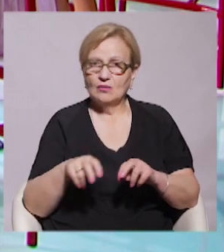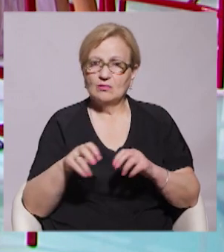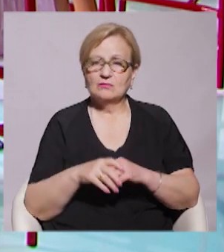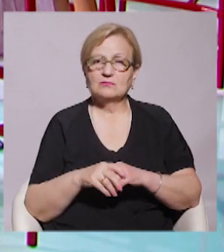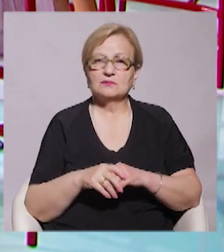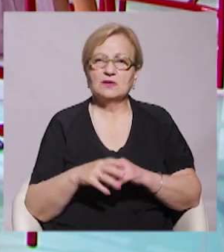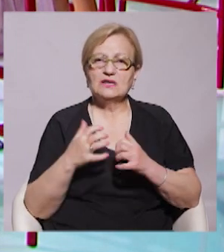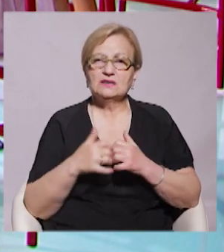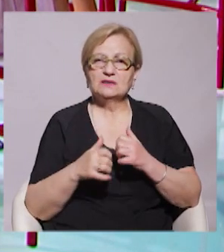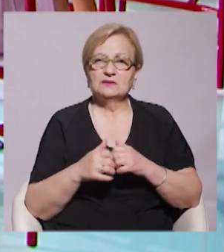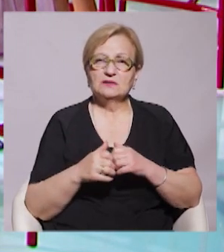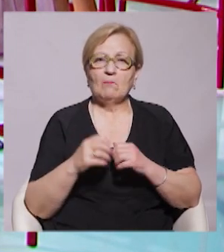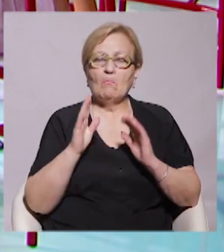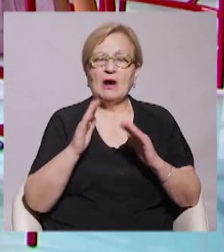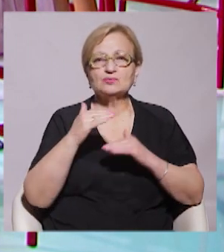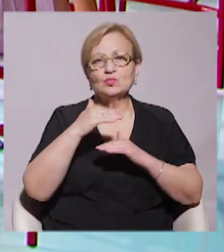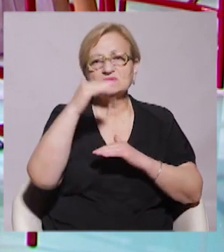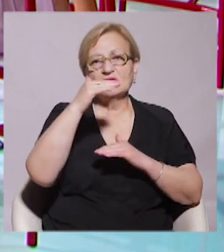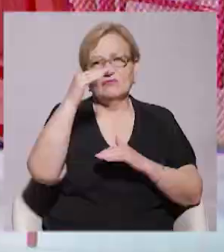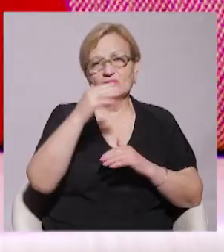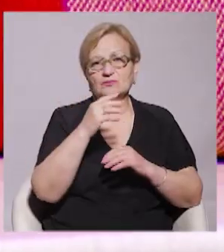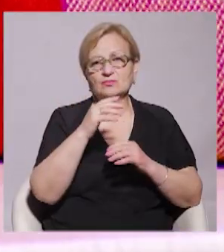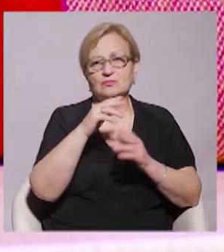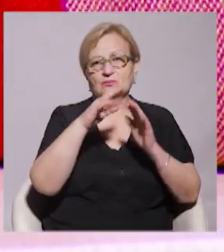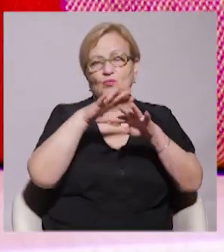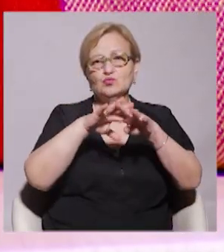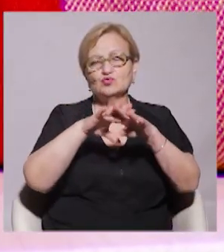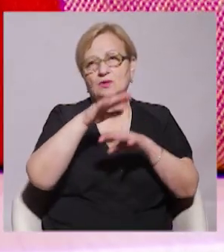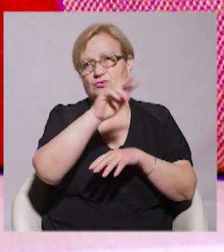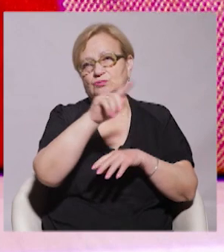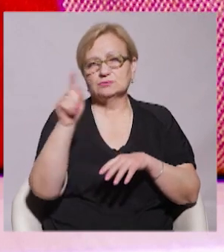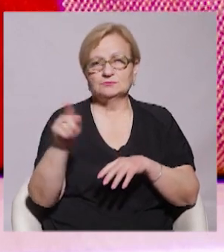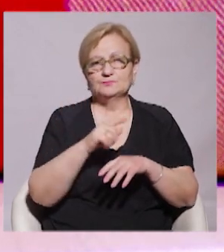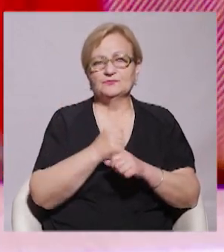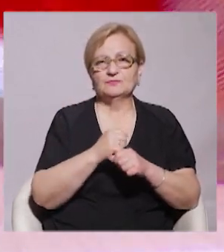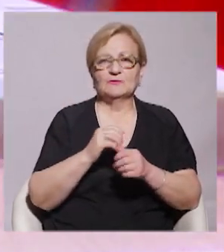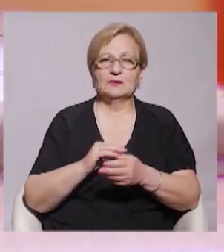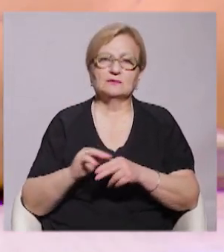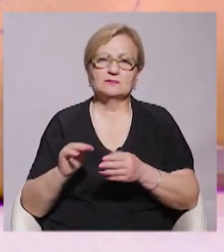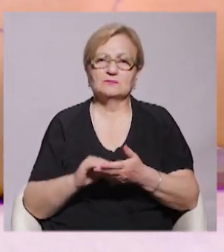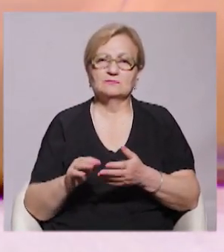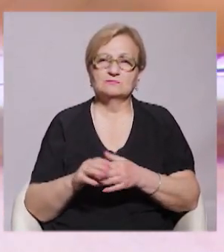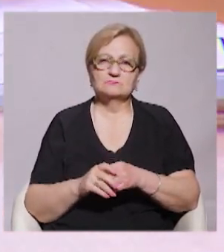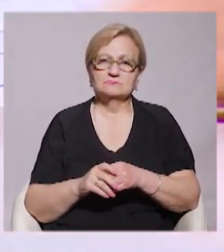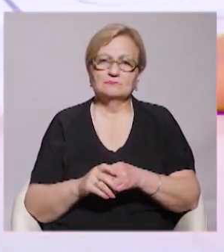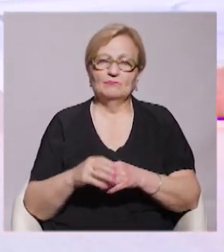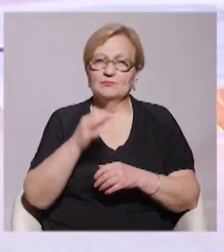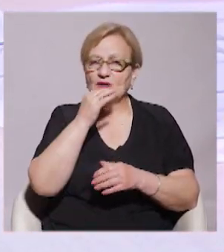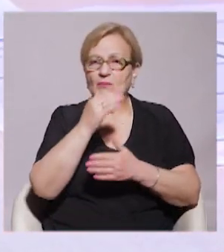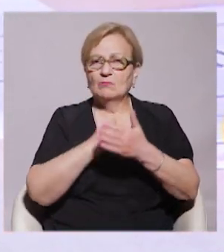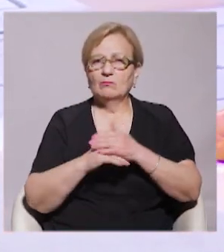საშუალოზე გადადი ანასტასია და ზედა ორ უჯრაში დამიწერე სამიანები. საშუალო უჯრებში. კარგია და შემდეგ